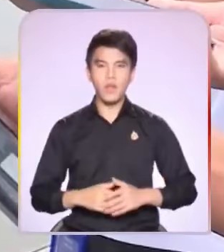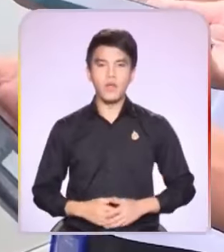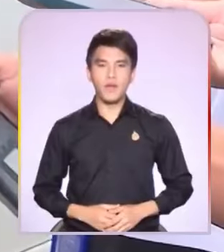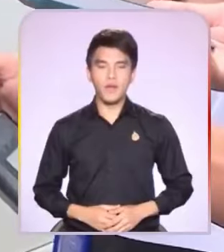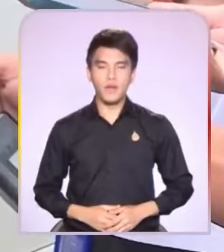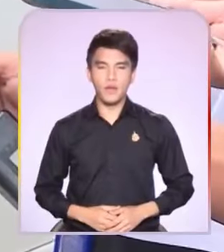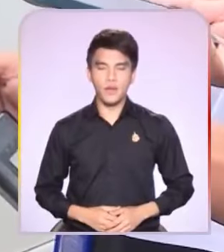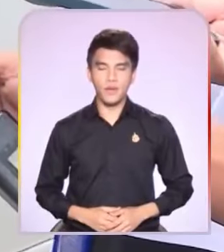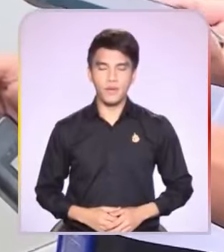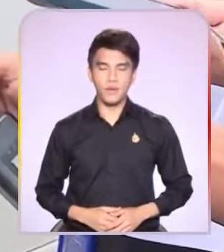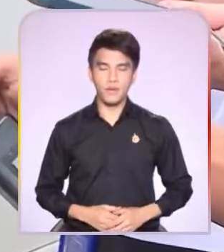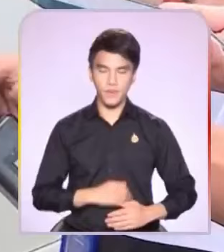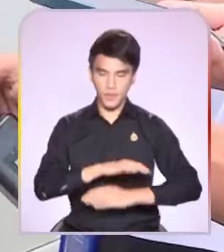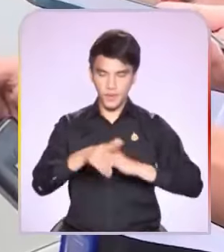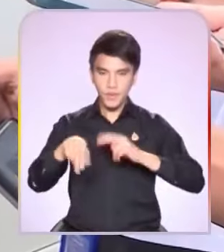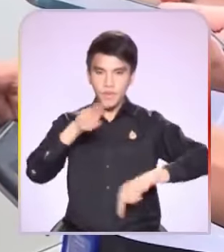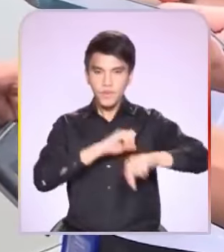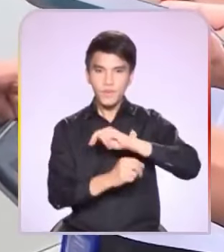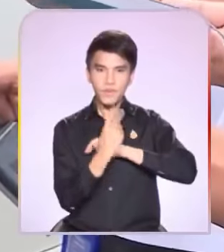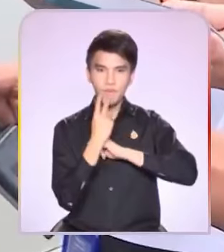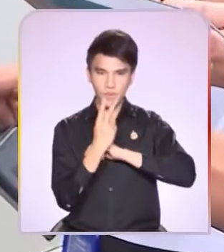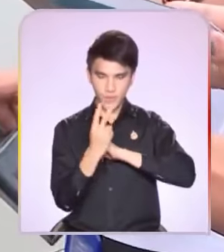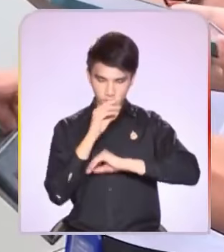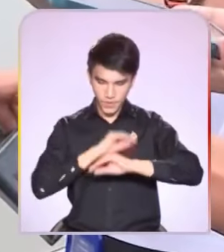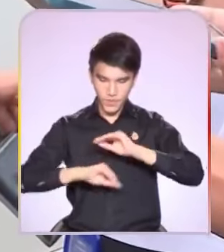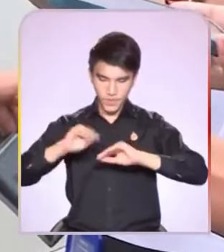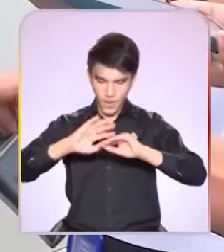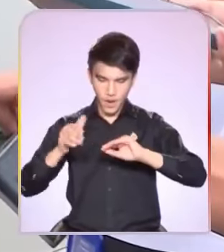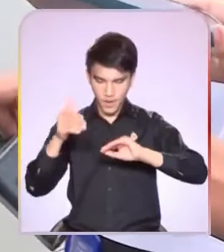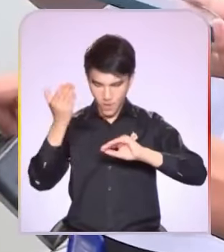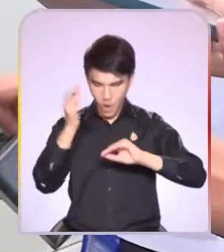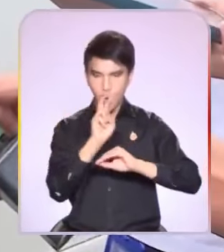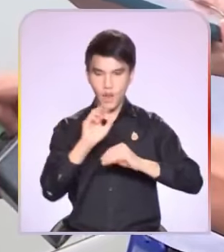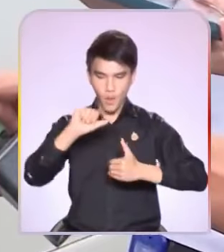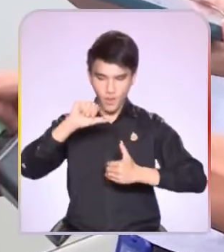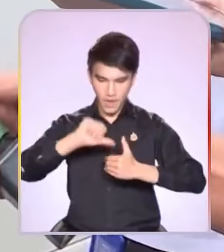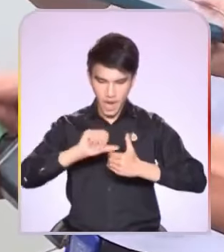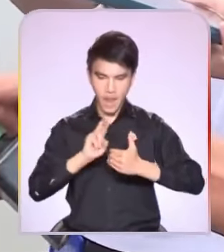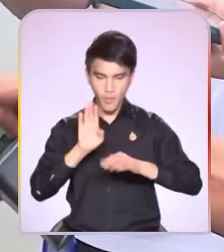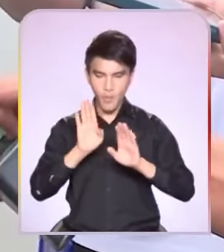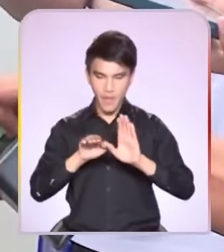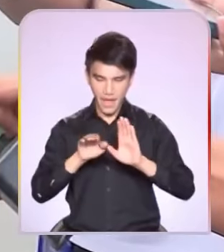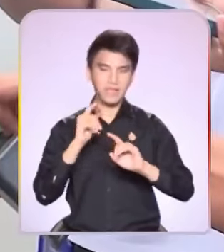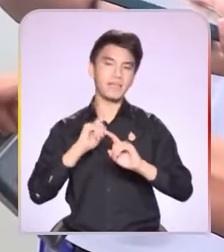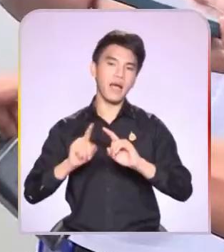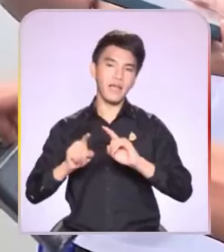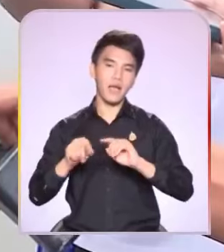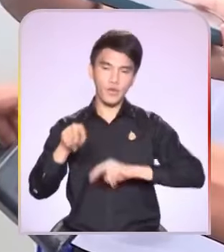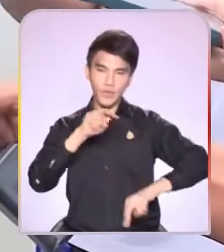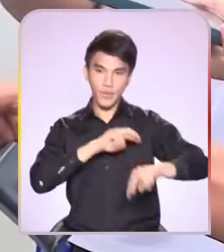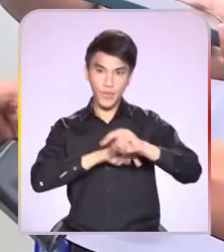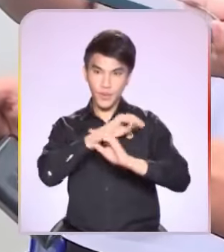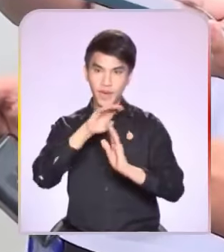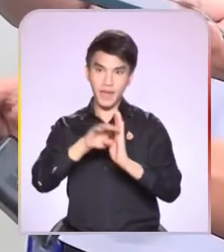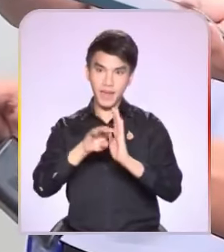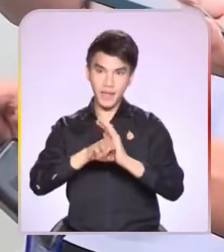ของพิสูจน์หลักฐานนี่นะครับตรวจสอบรถบัสที่เกิดเหตุเพิ่มเติมทั้งระบบถังก๊าซระบบเบรกและการเดินรถเพื่อความรอบคอบและราย